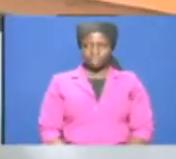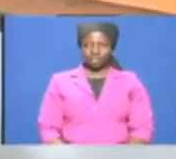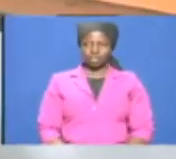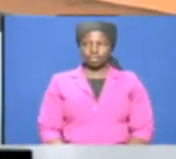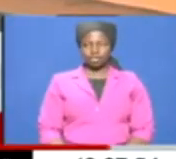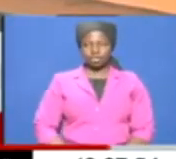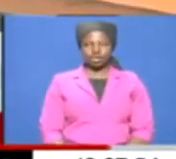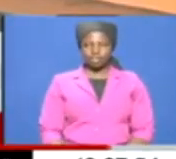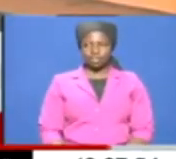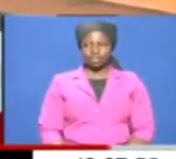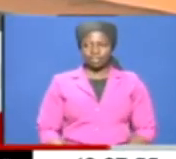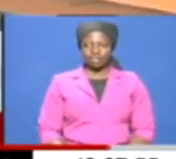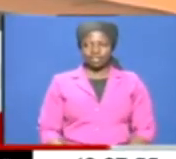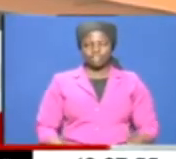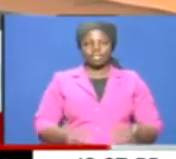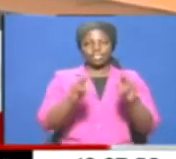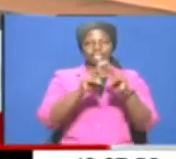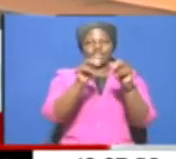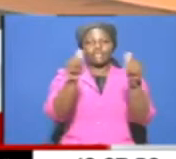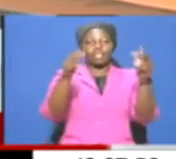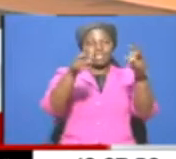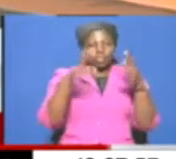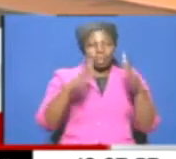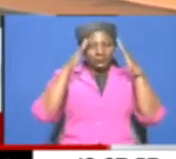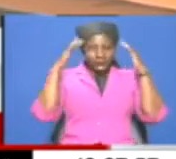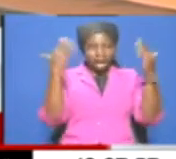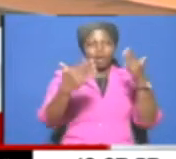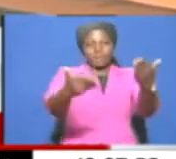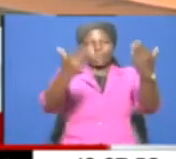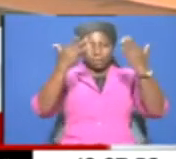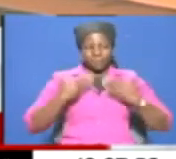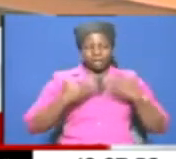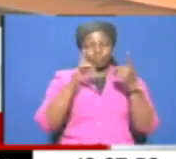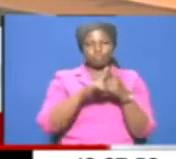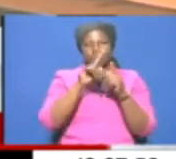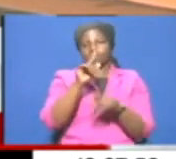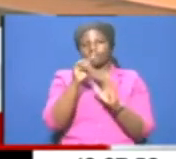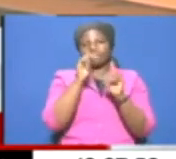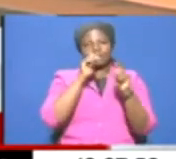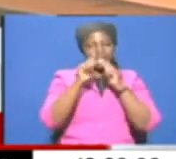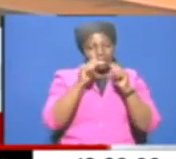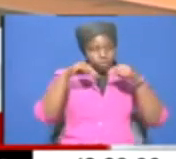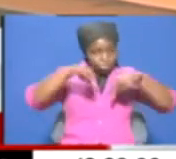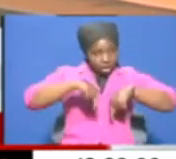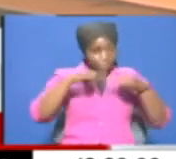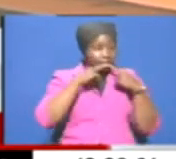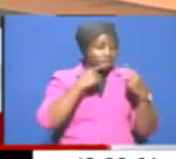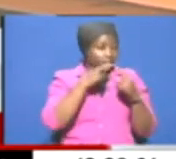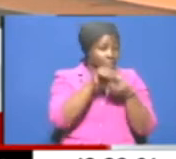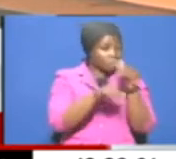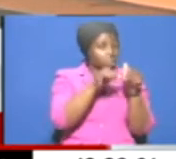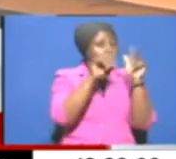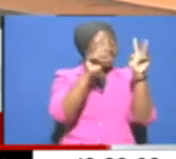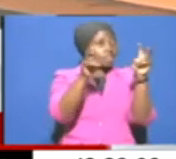Maridadi kabisa mtazamaji popote ulipo, hujambo na karibu katika makala ya tamrini. Hii leo tunazungumzia mada ambayo wengi